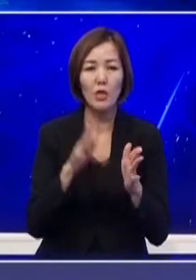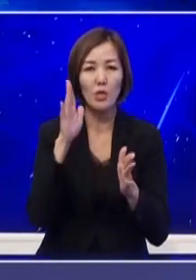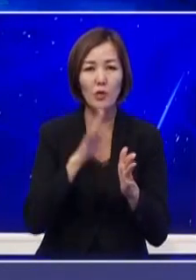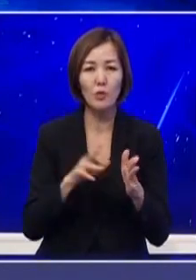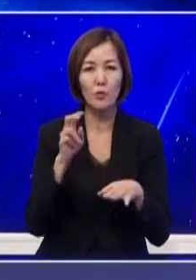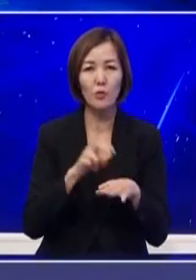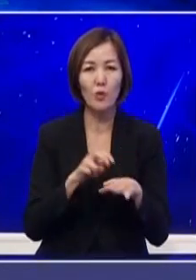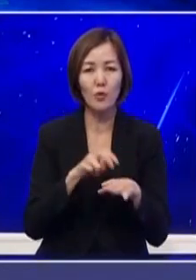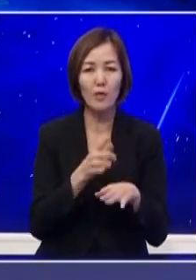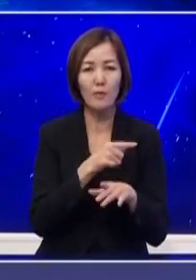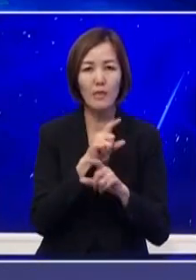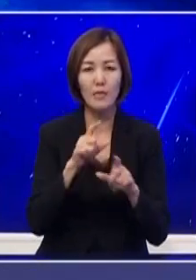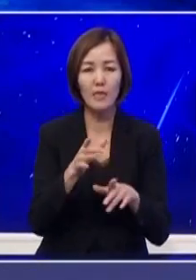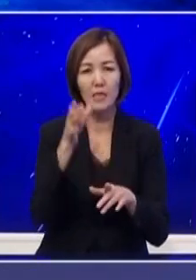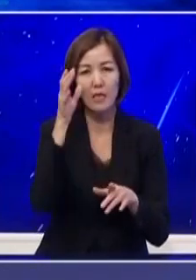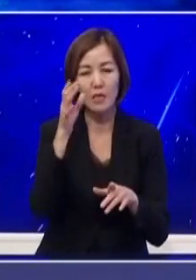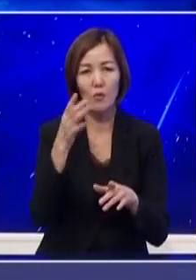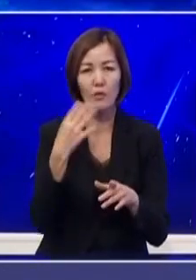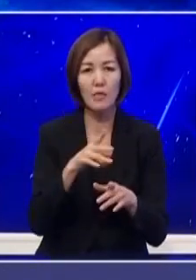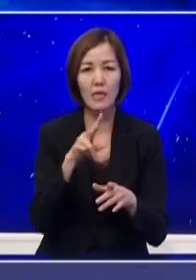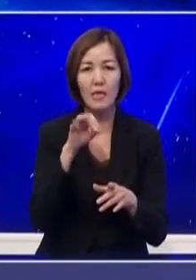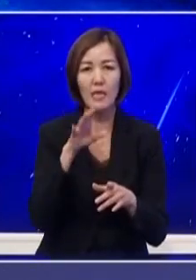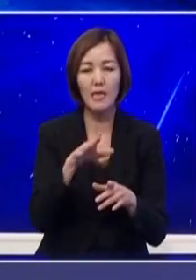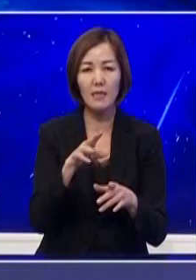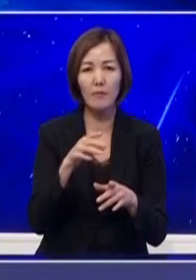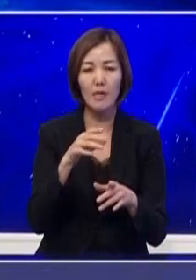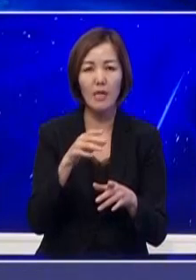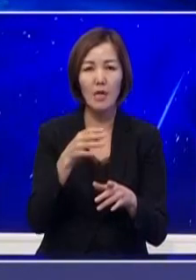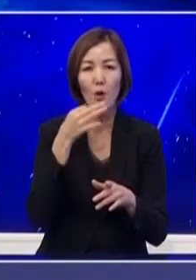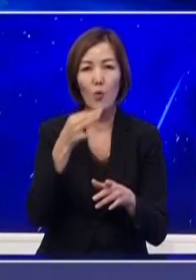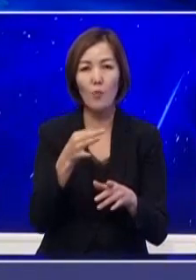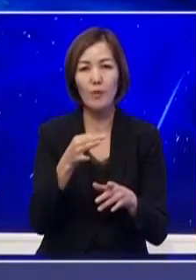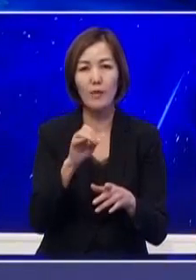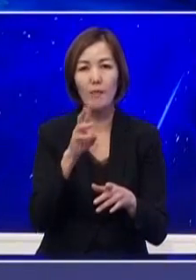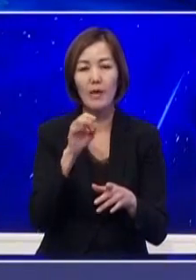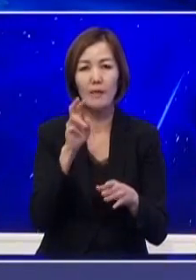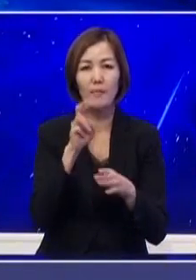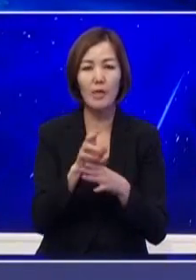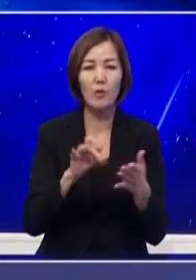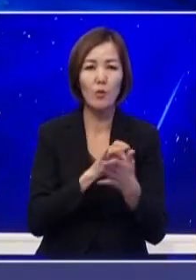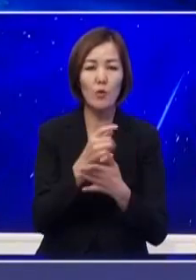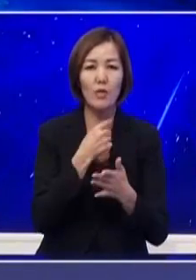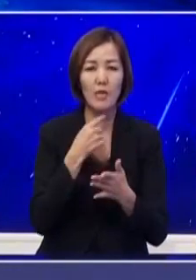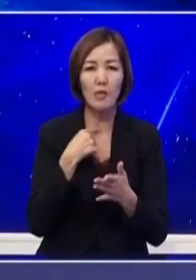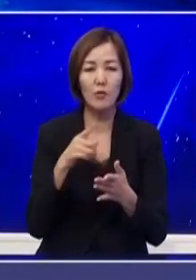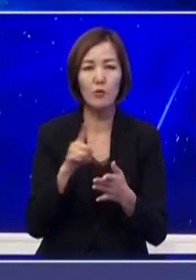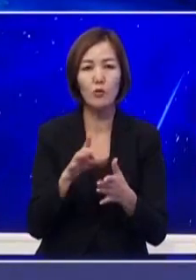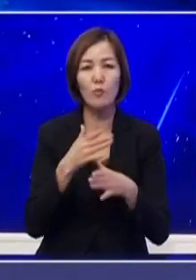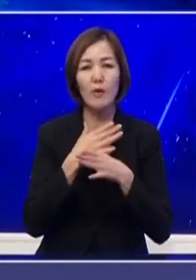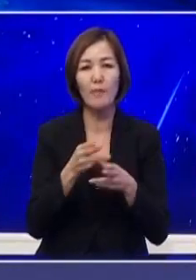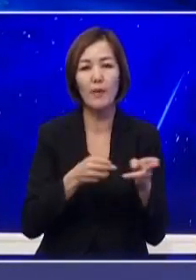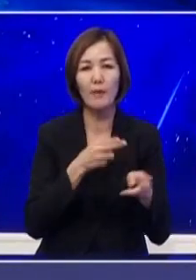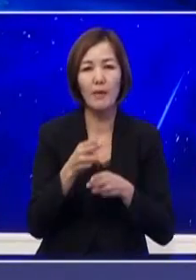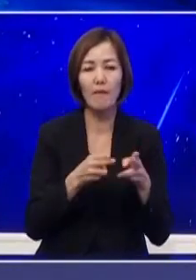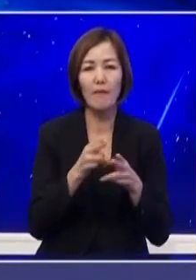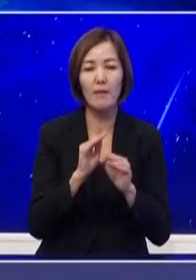Доктор медицинских наук с 40-летним стажем Нурлан Арын приехал в город Талдыкурган, чтобы на благотворительной основе прооперировать